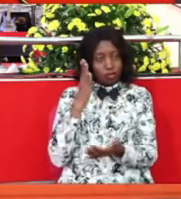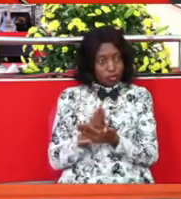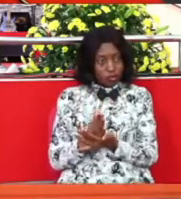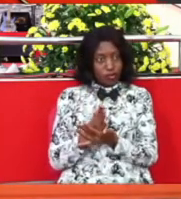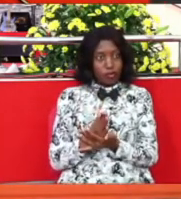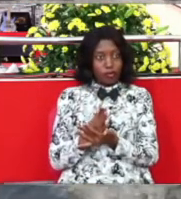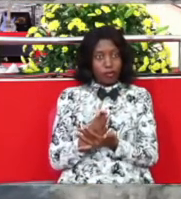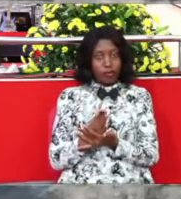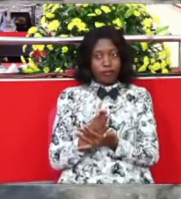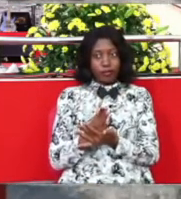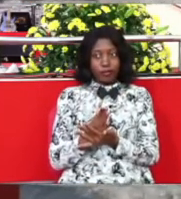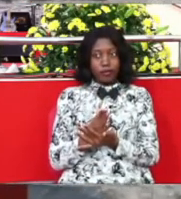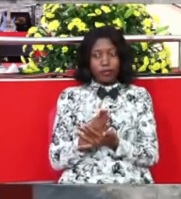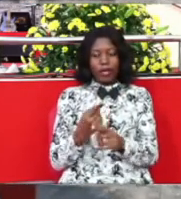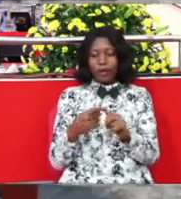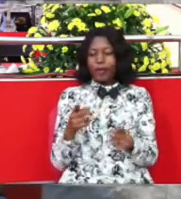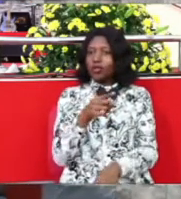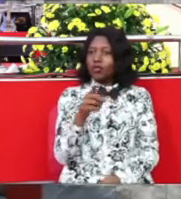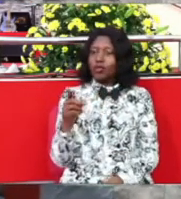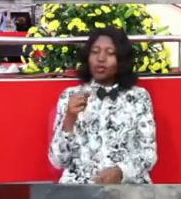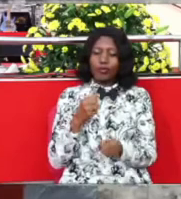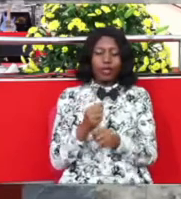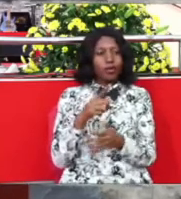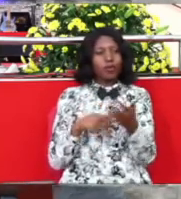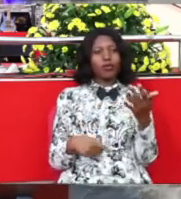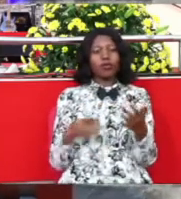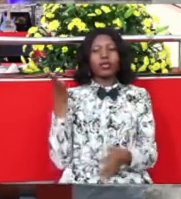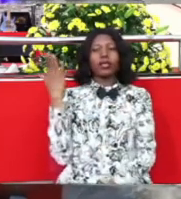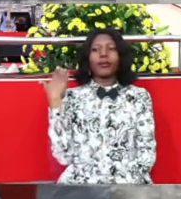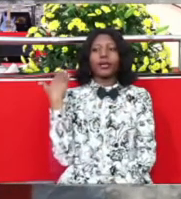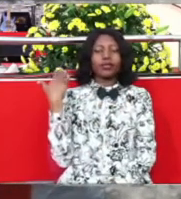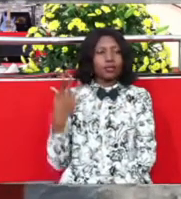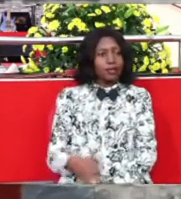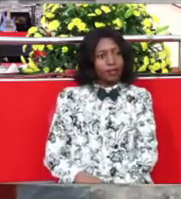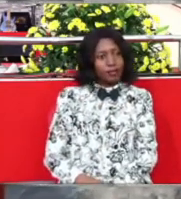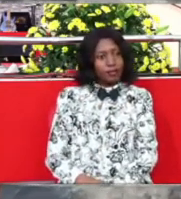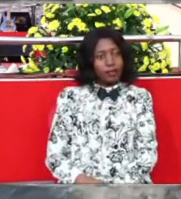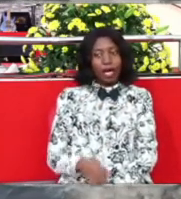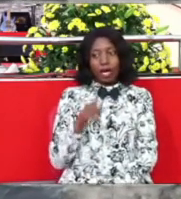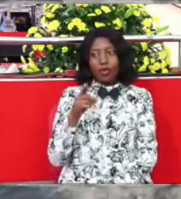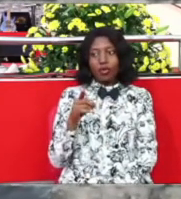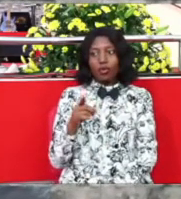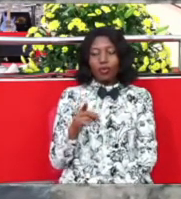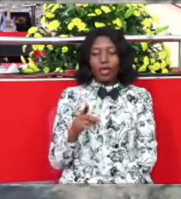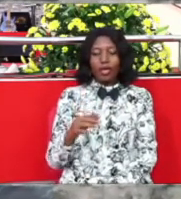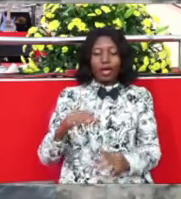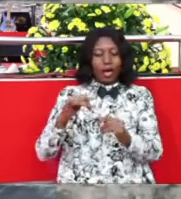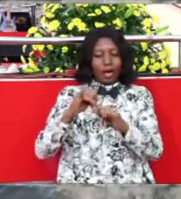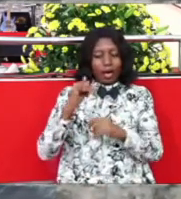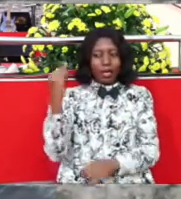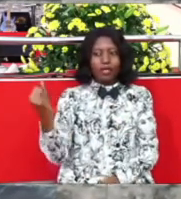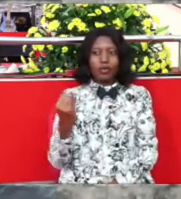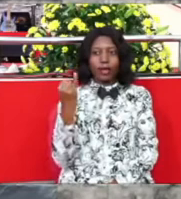kusimama na wewe. But what have you been doing all this time? Lakini swali ni je, umekuwa ukifanya nini? You've been keeping your distance. Umekuwa unajiweka